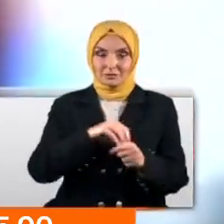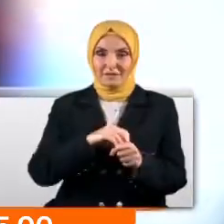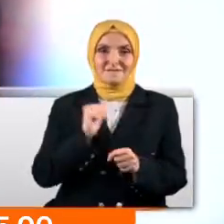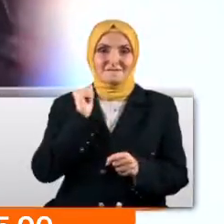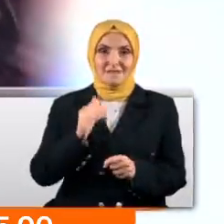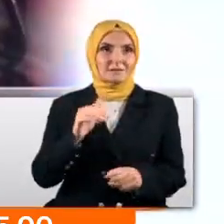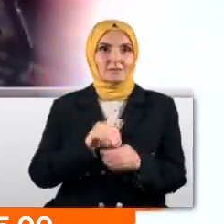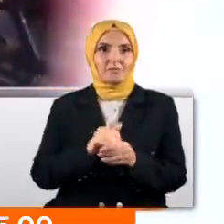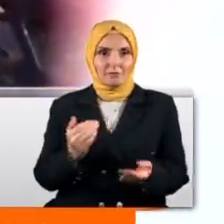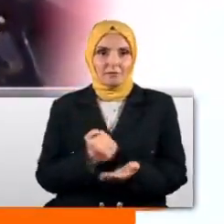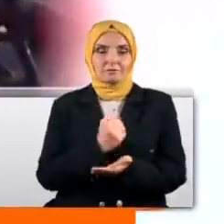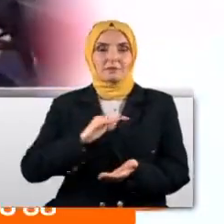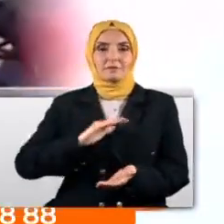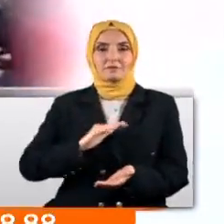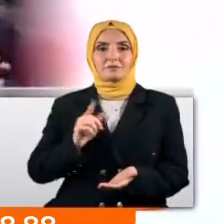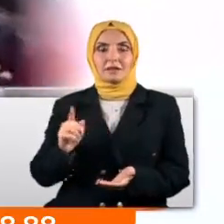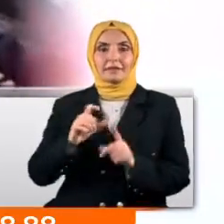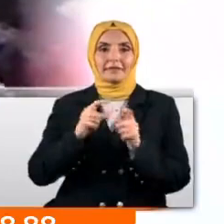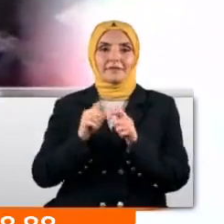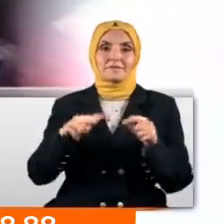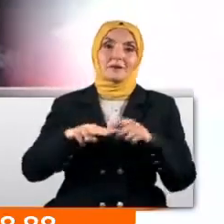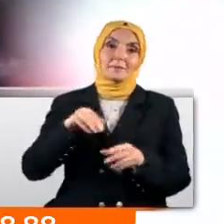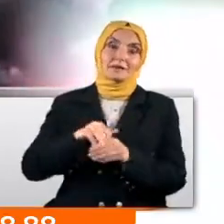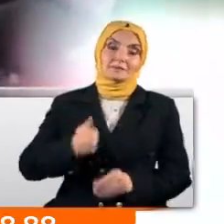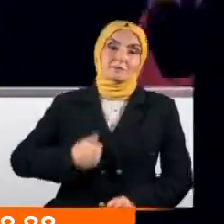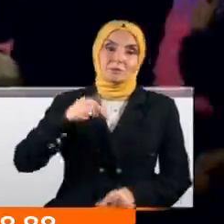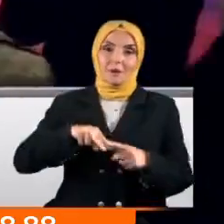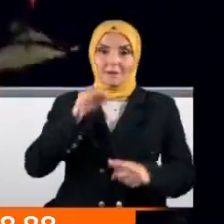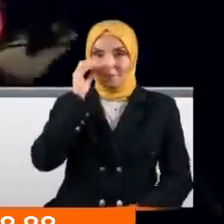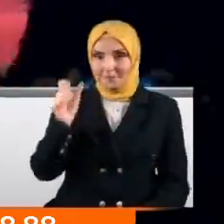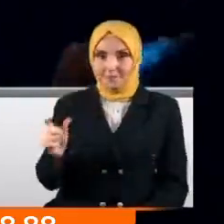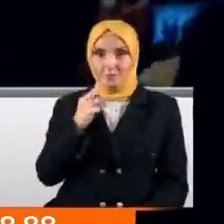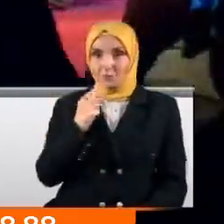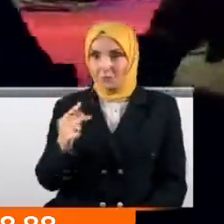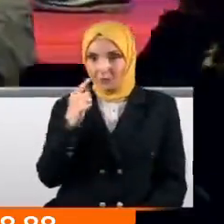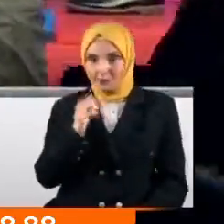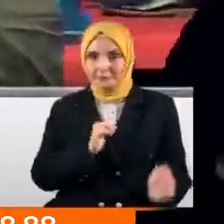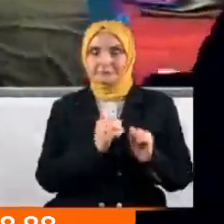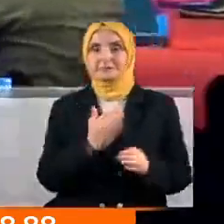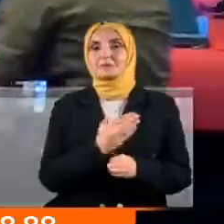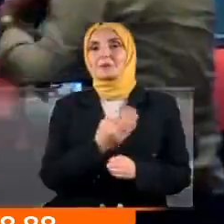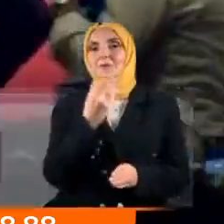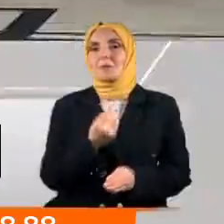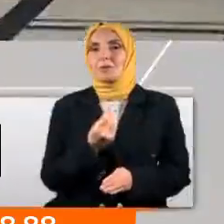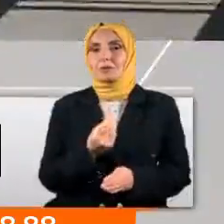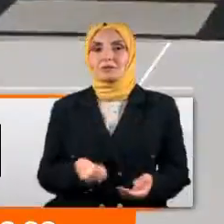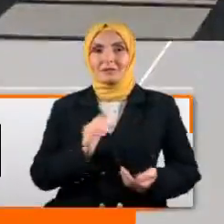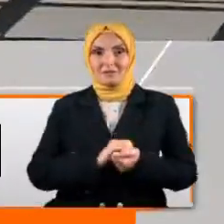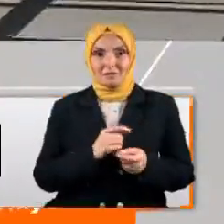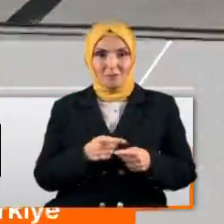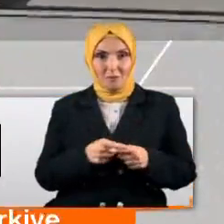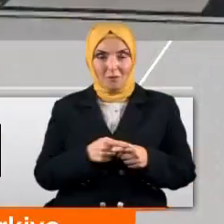Deva Partisi genel başkanı Ali Babacan'ın sözleri kriz çıkardı ittifak ortakları birbirine düştü